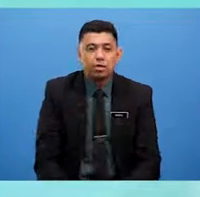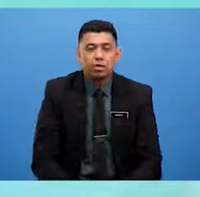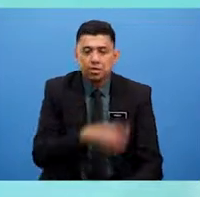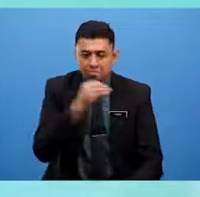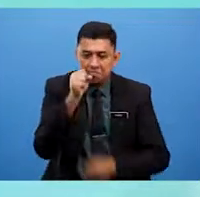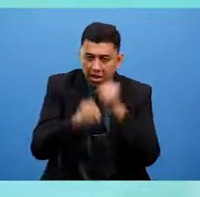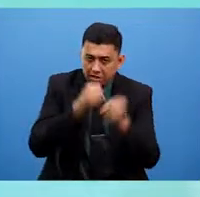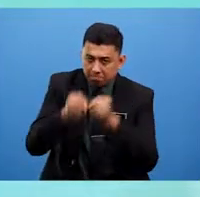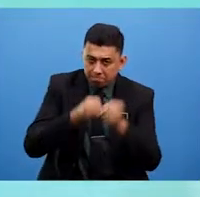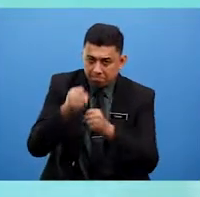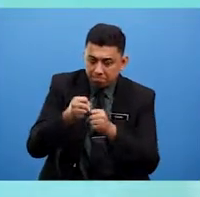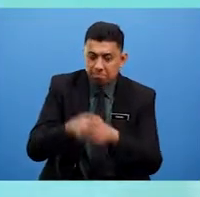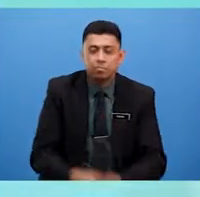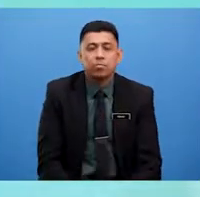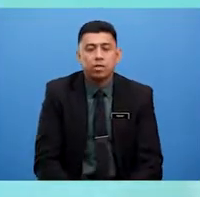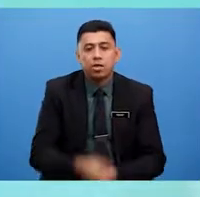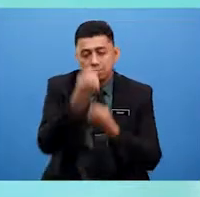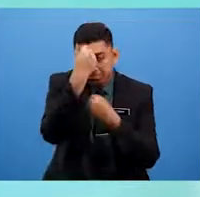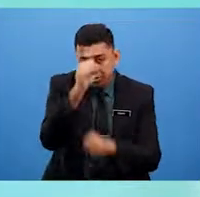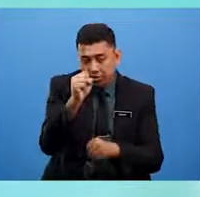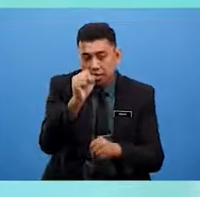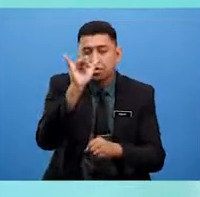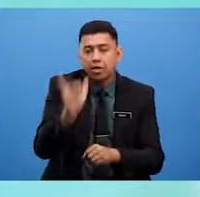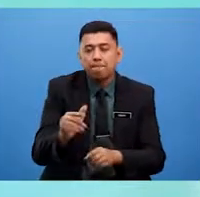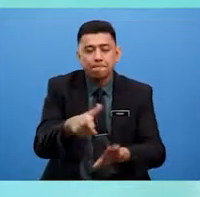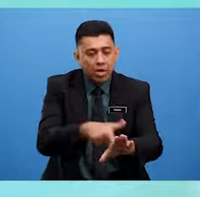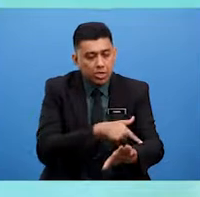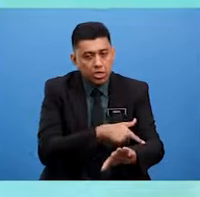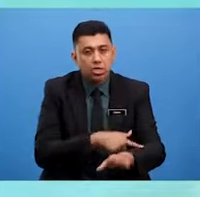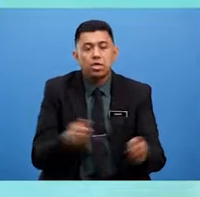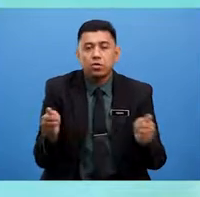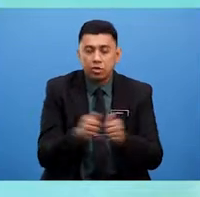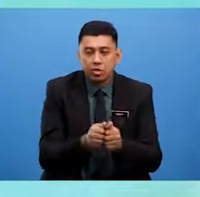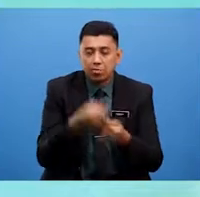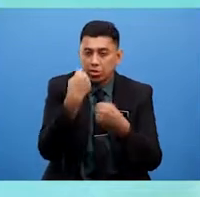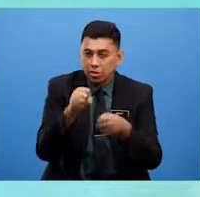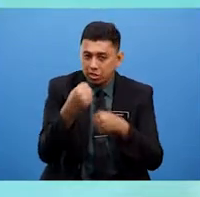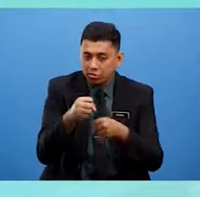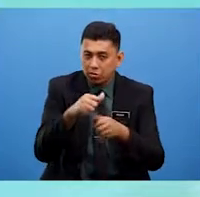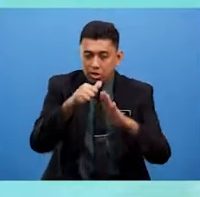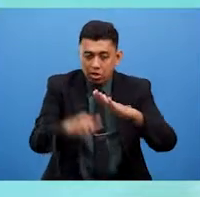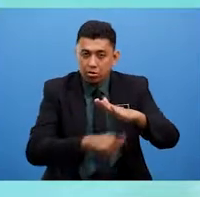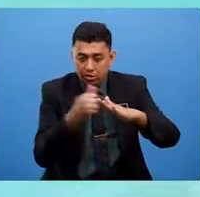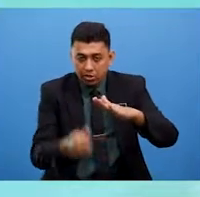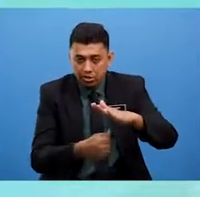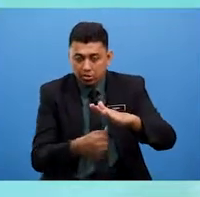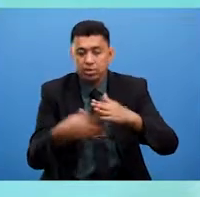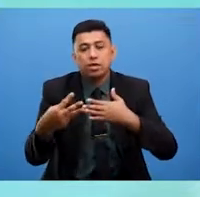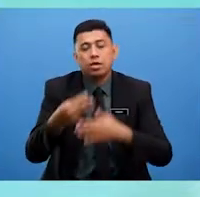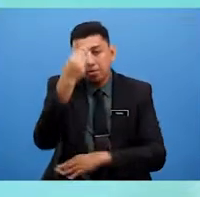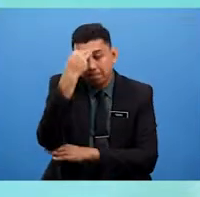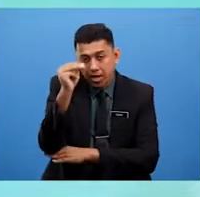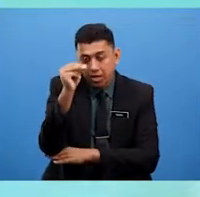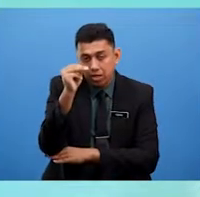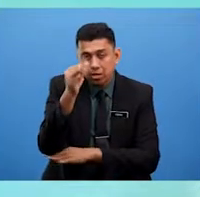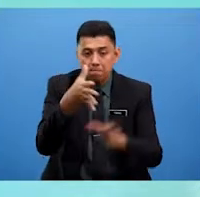jangka masa fasa persediaan umum yang panjang berbanding dengan sukan yang berasaskan kemahiran seperti